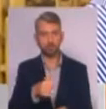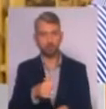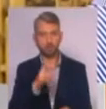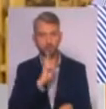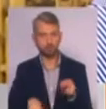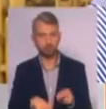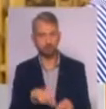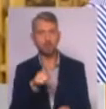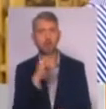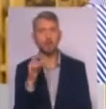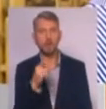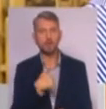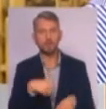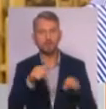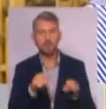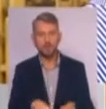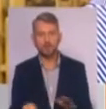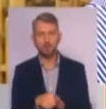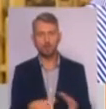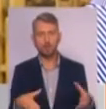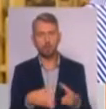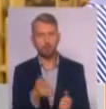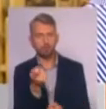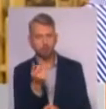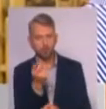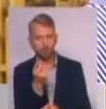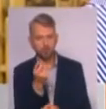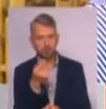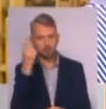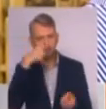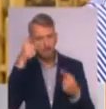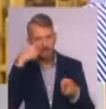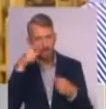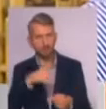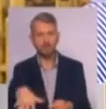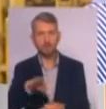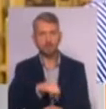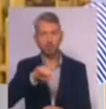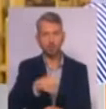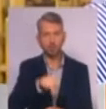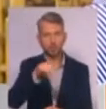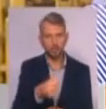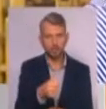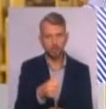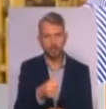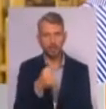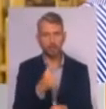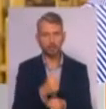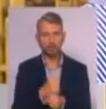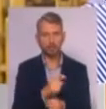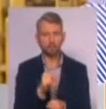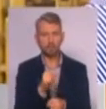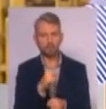Цього разу ми вирішили з командою трошки креативу, і всі ручки ми зробимо з